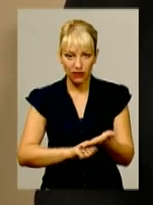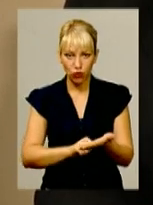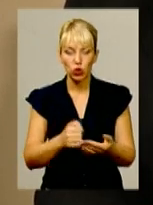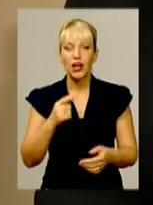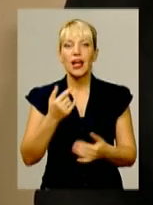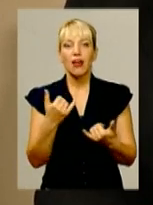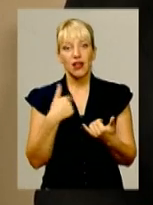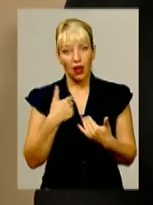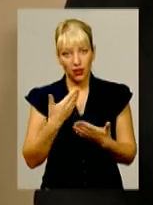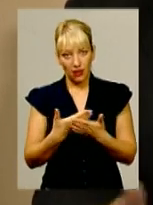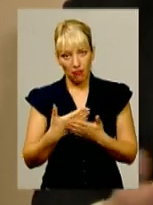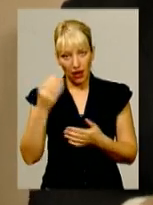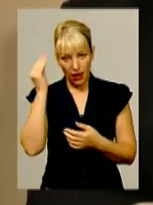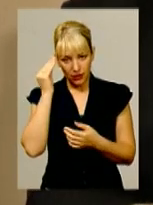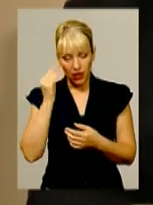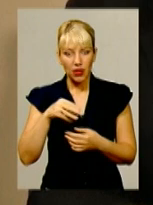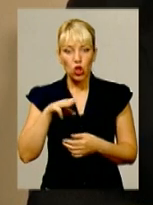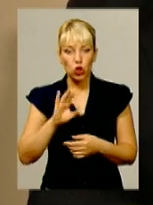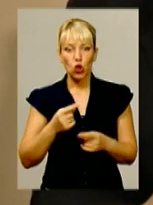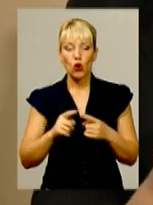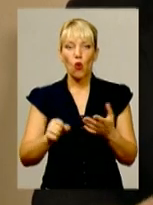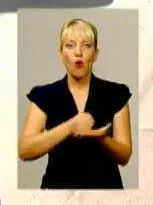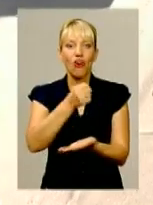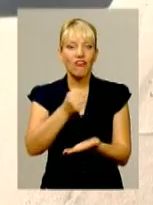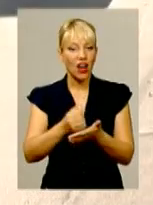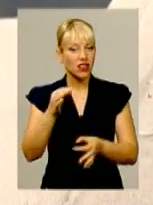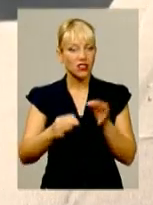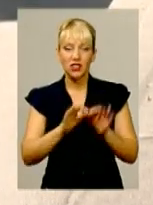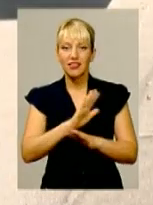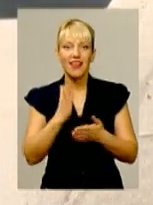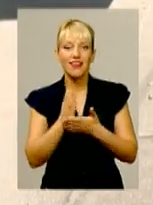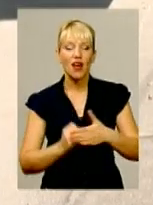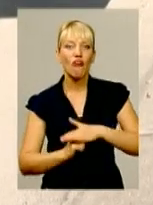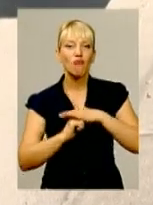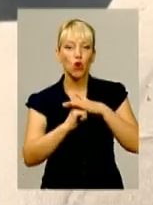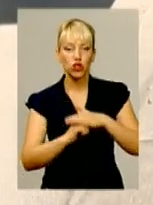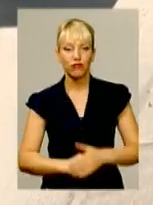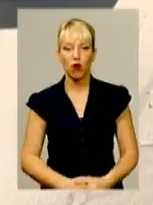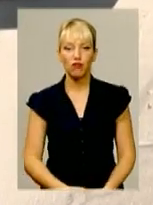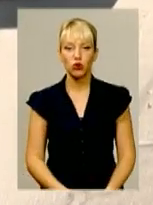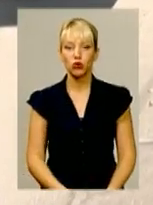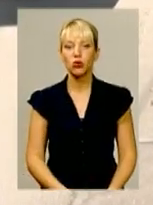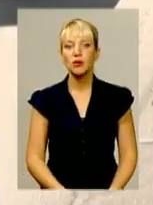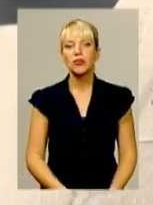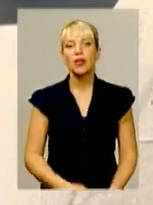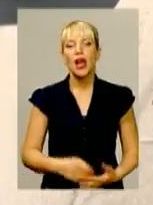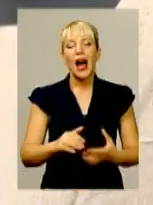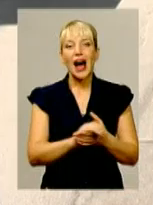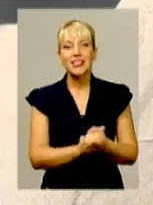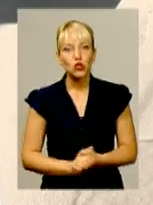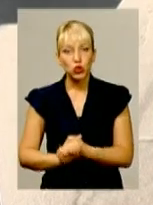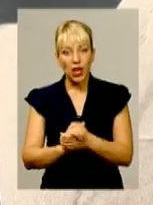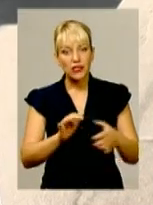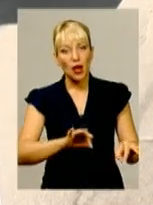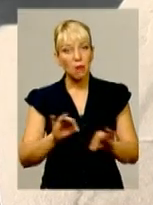ухвала суду взагалі не є вмотивованою. Голова Асоціації пасажирських перевізників Хмельницького Олександр